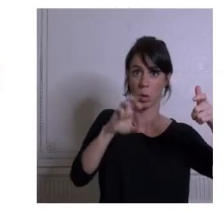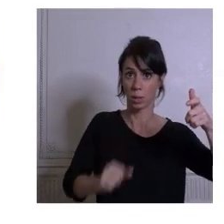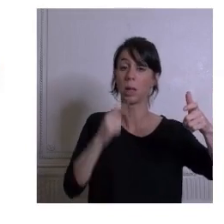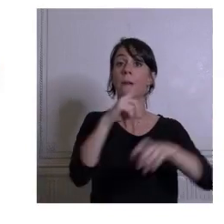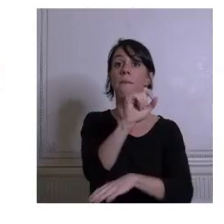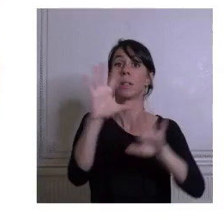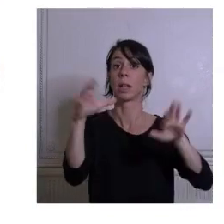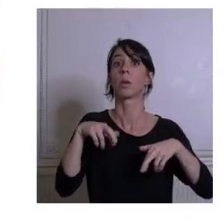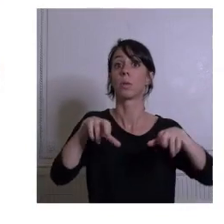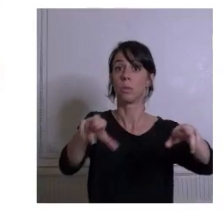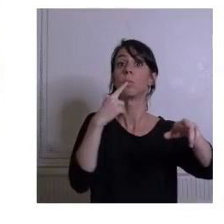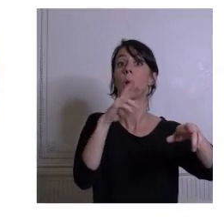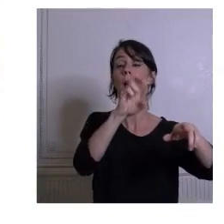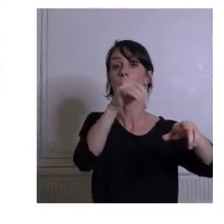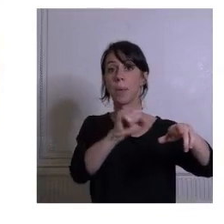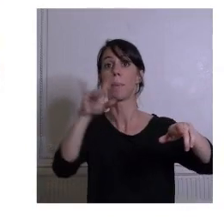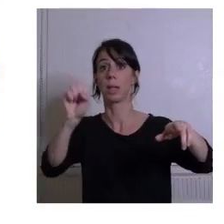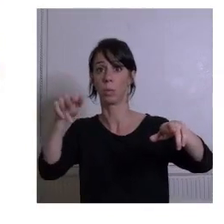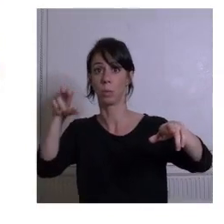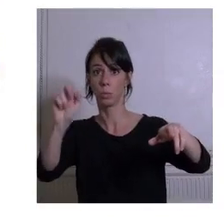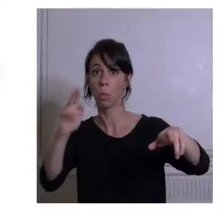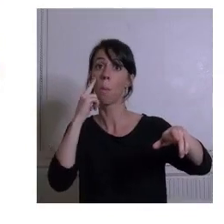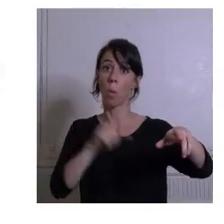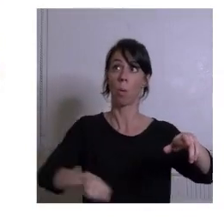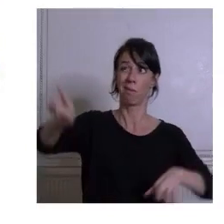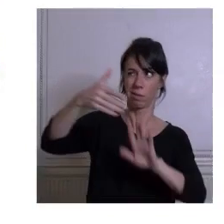d'un projet pédagogique sur l'année scolaire